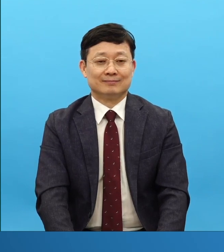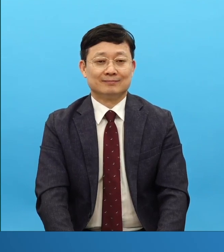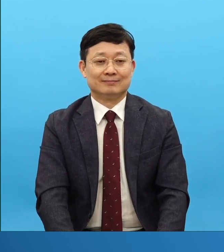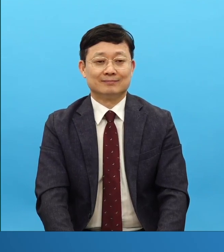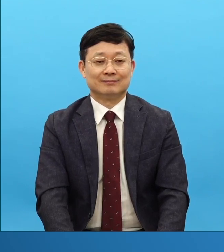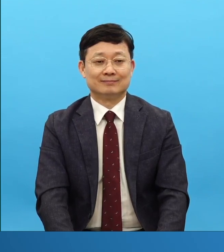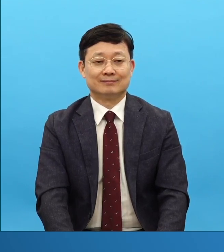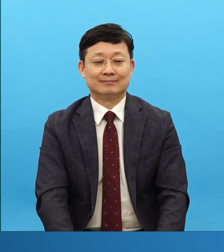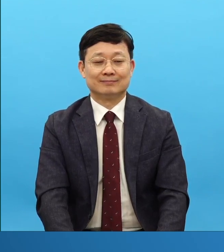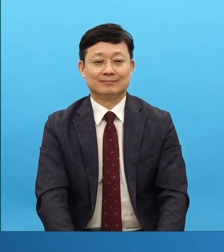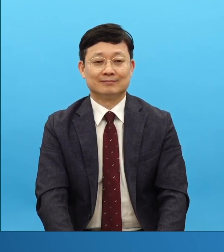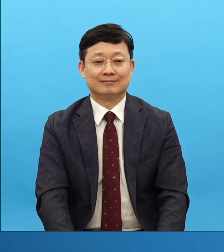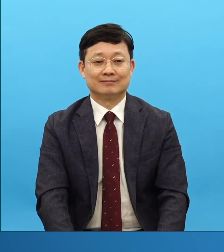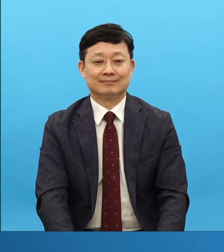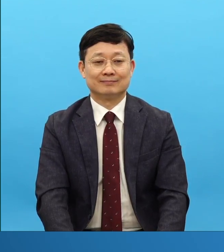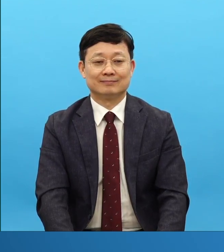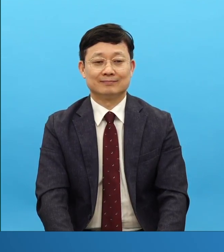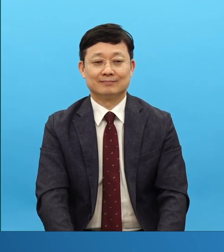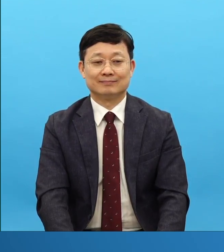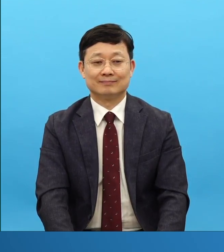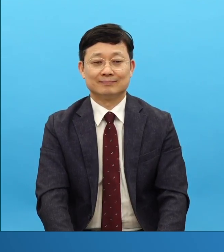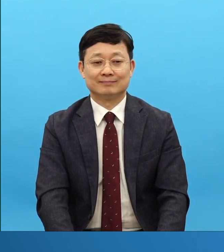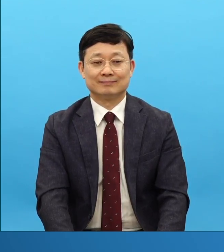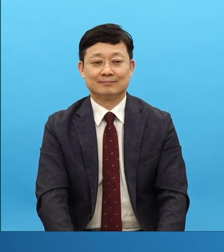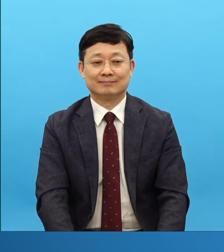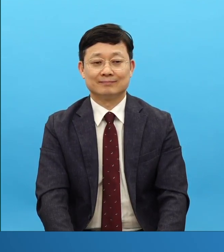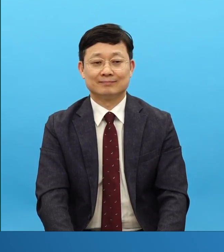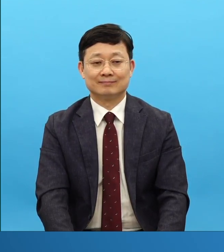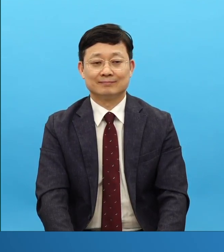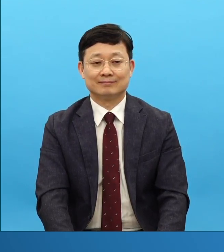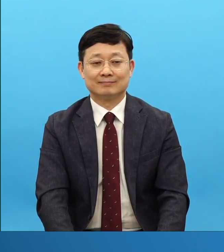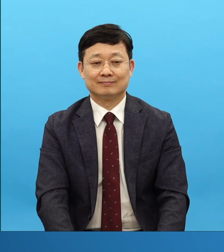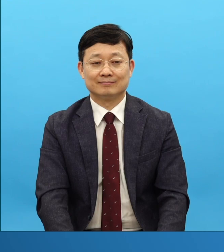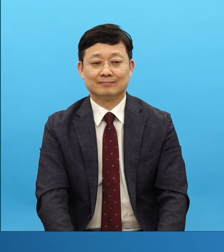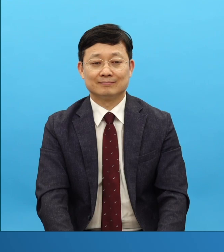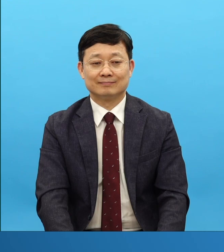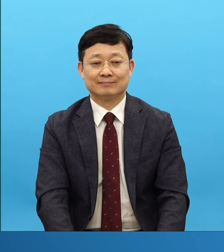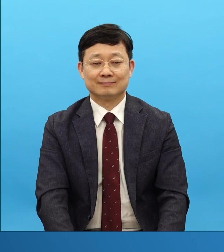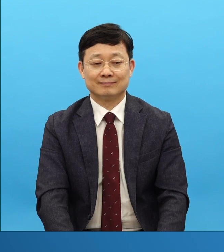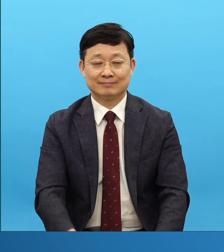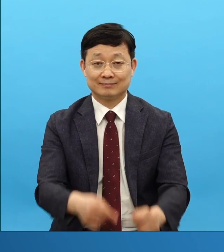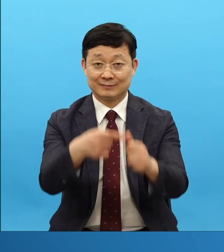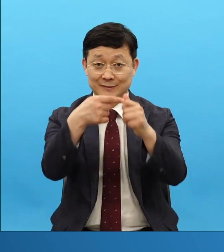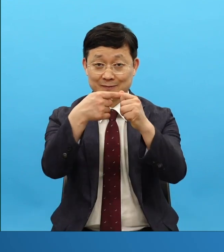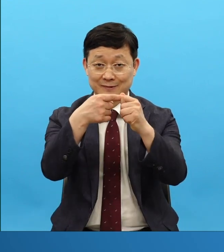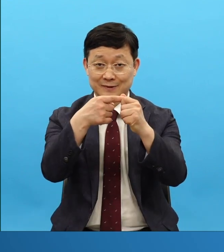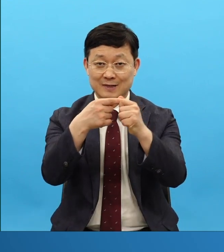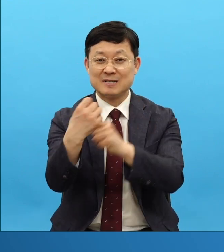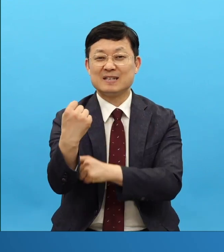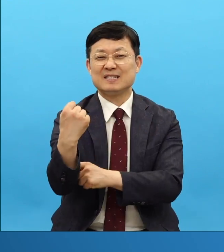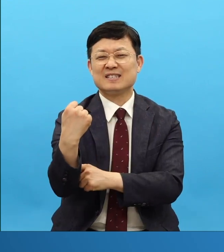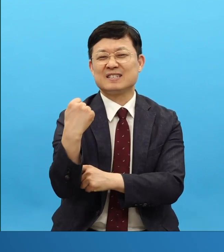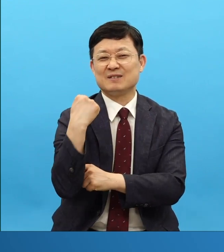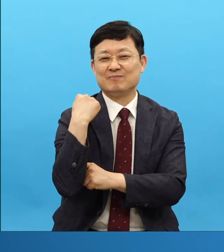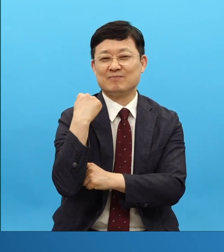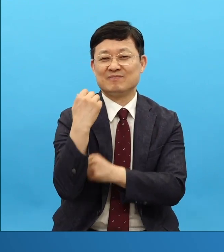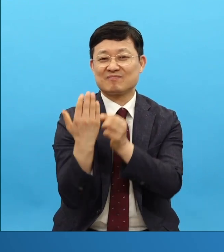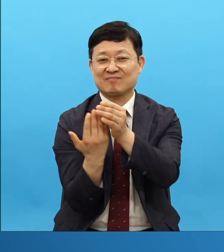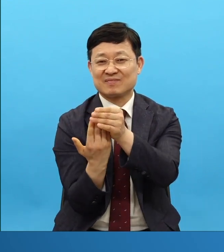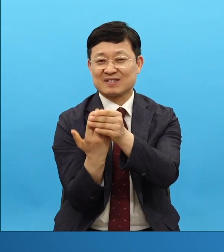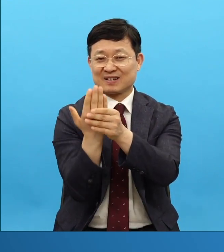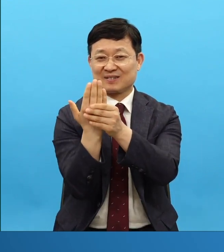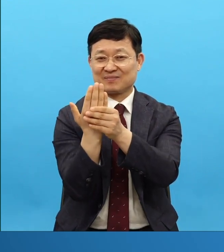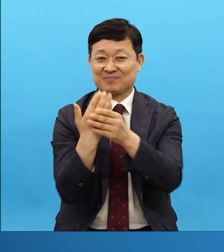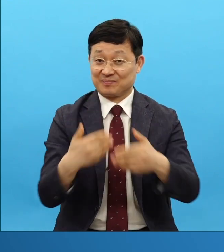우리 렘넌트들이 이 파워 힘이 나와야 된다 그 말이에요. And this is where our remnants must receive